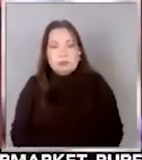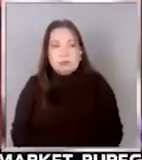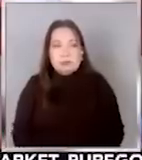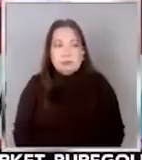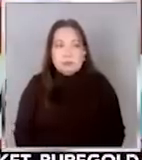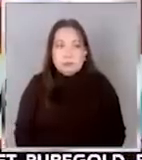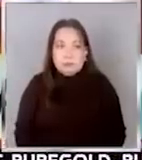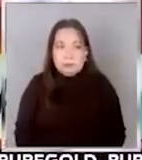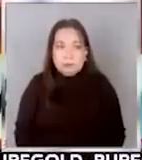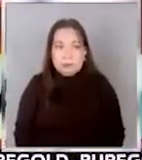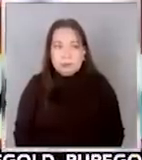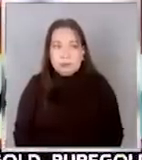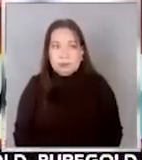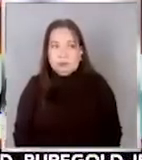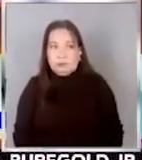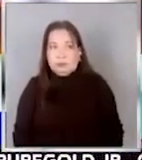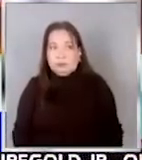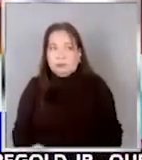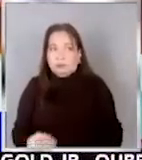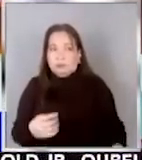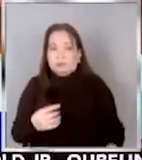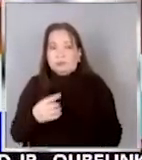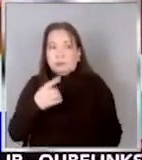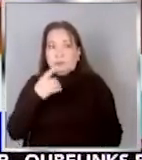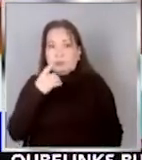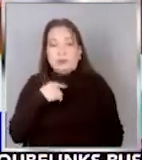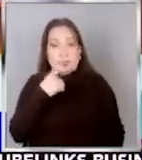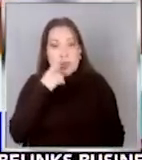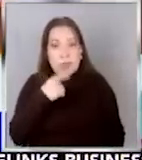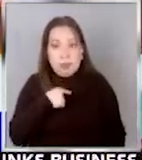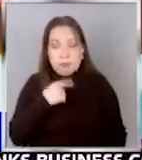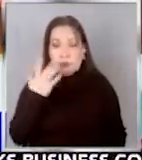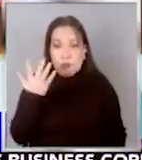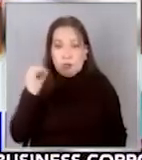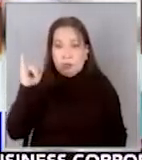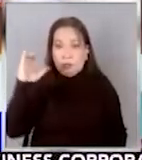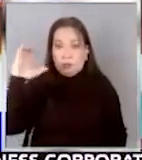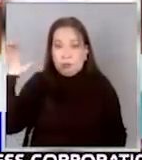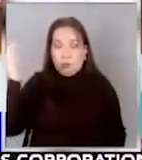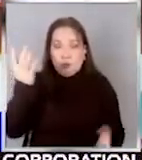You know, ICC, you want me to go to prison? I will.